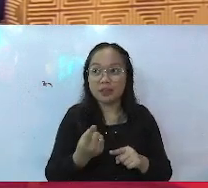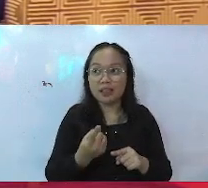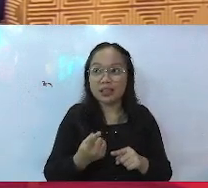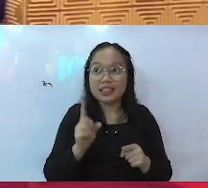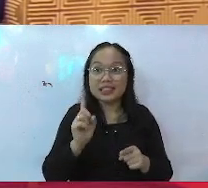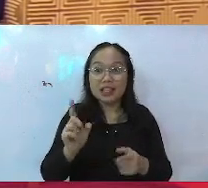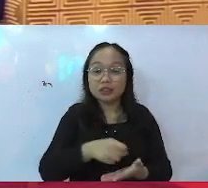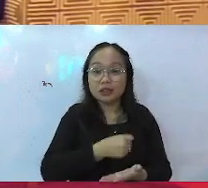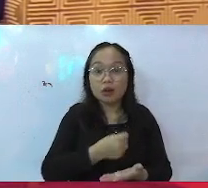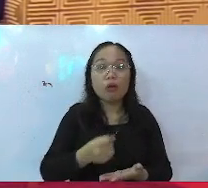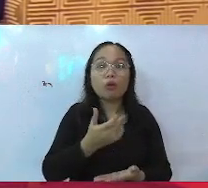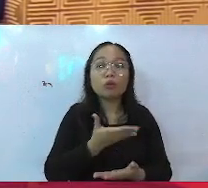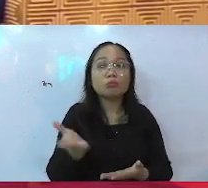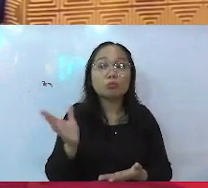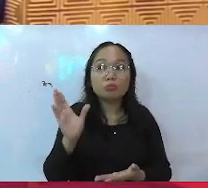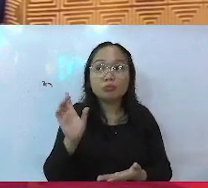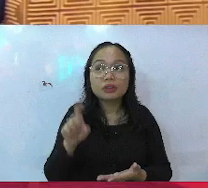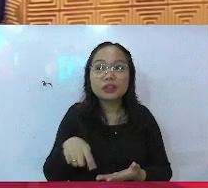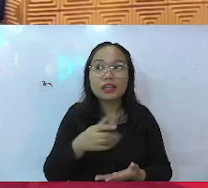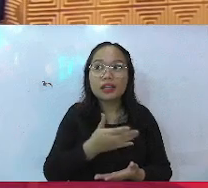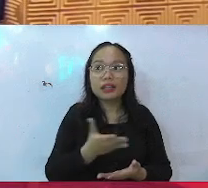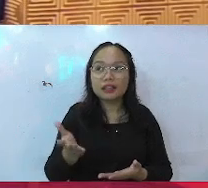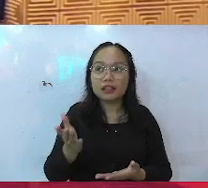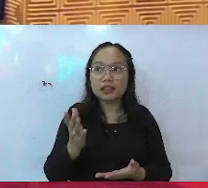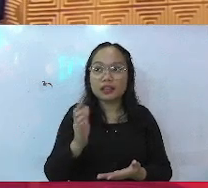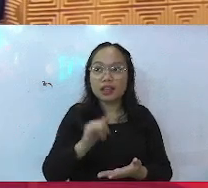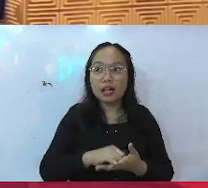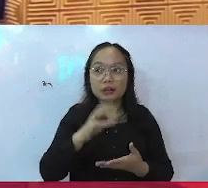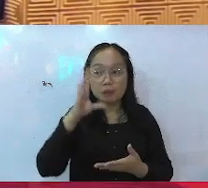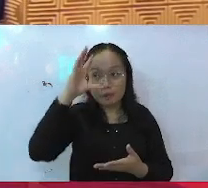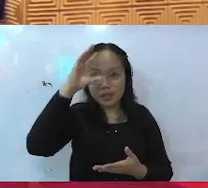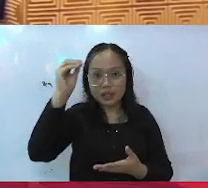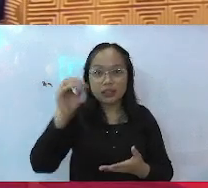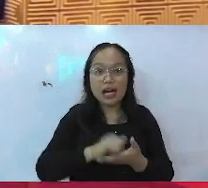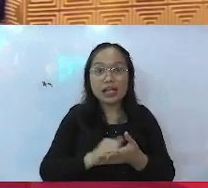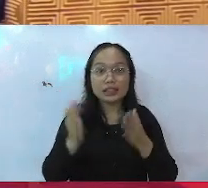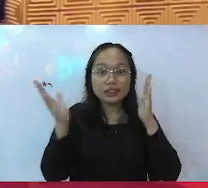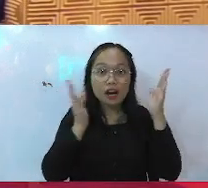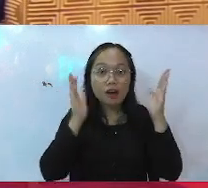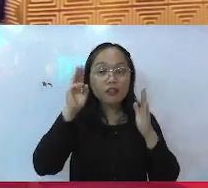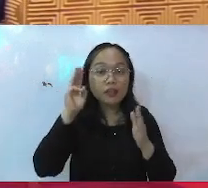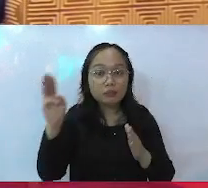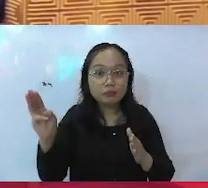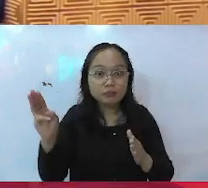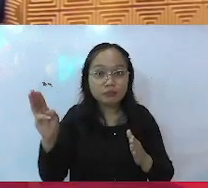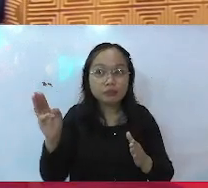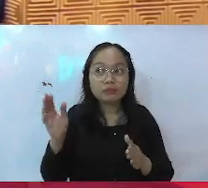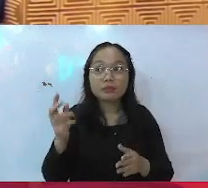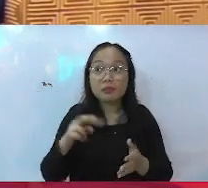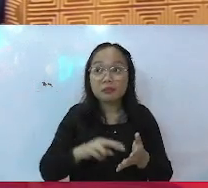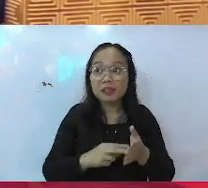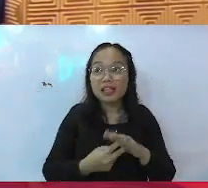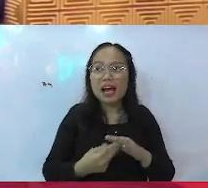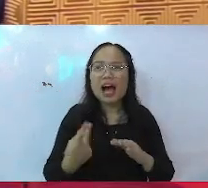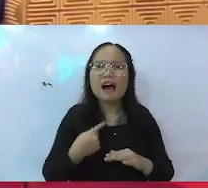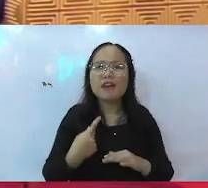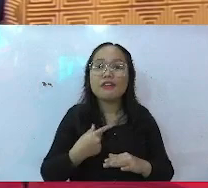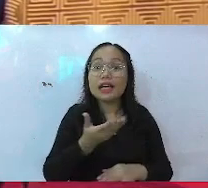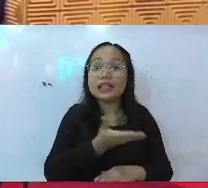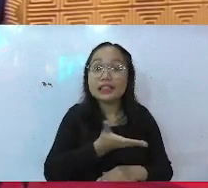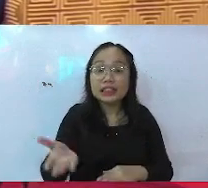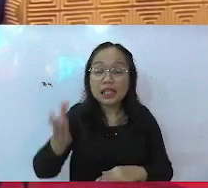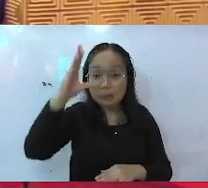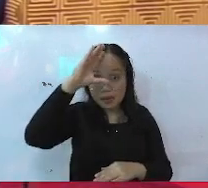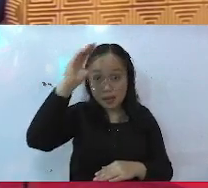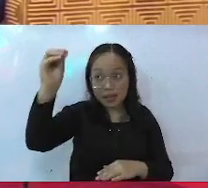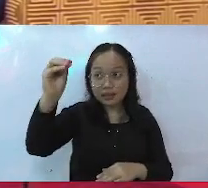him serve him ha Ye that are men now serve him now serve him kag may panawagan may panawagan that